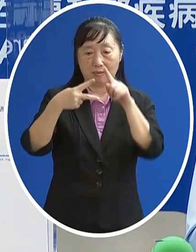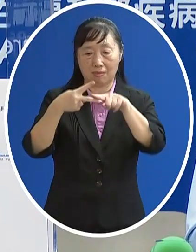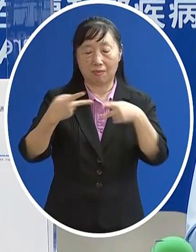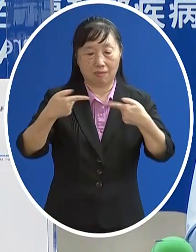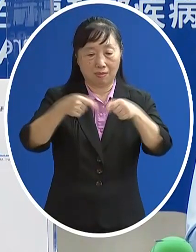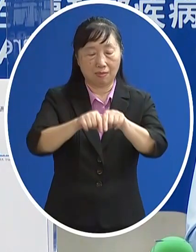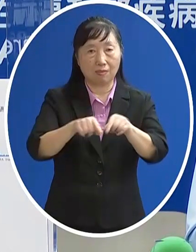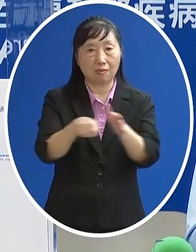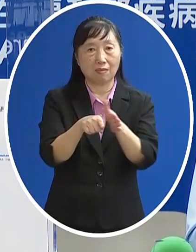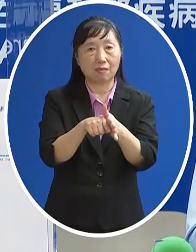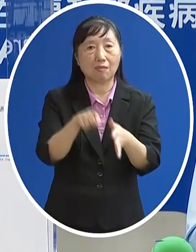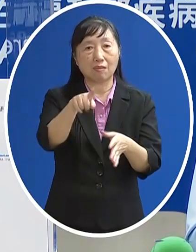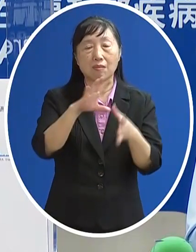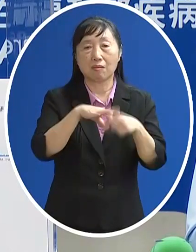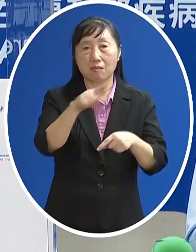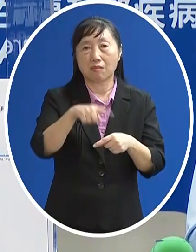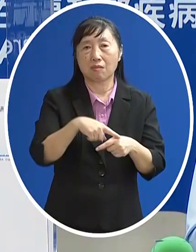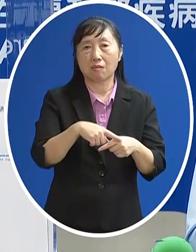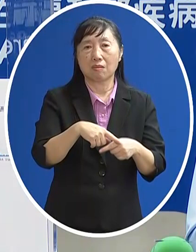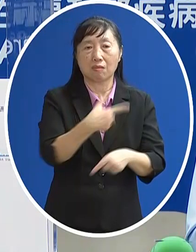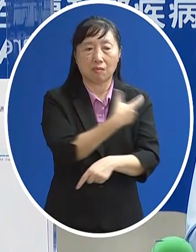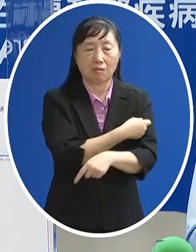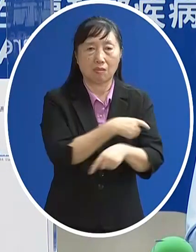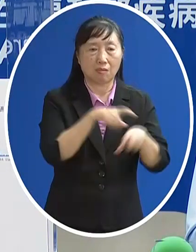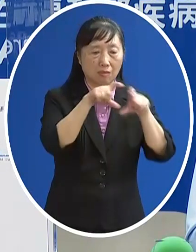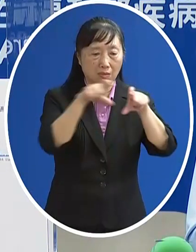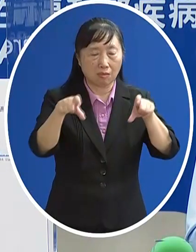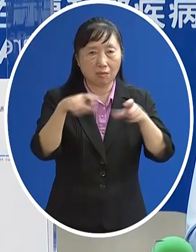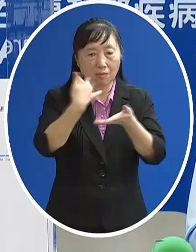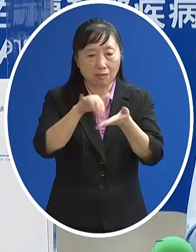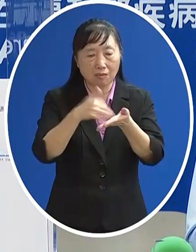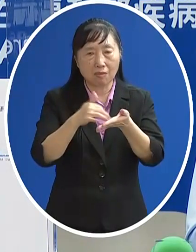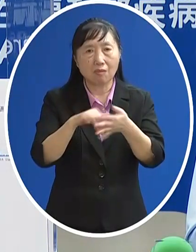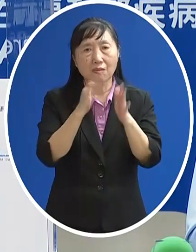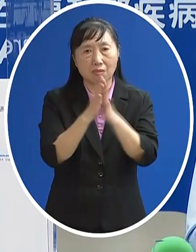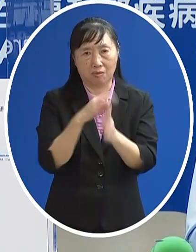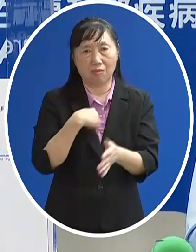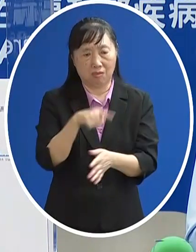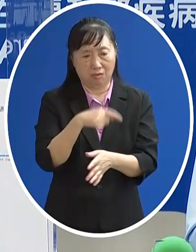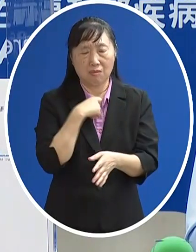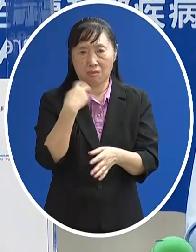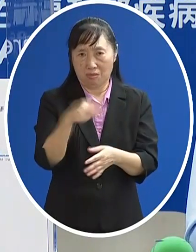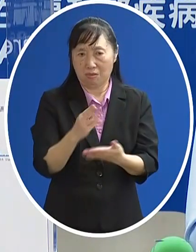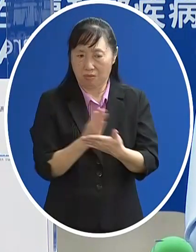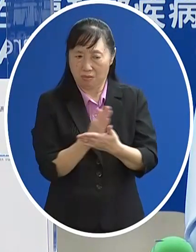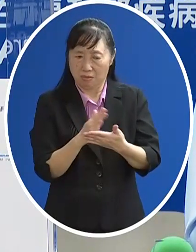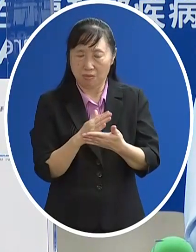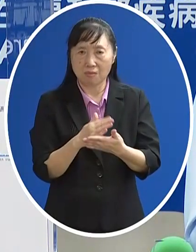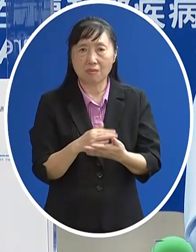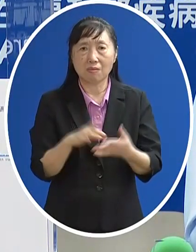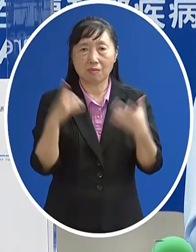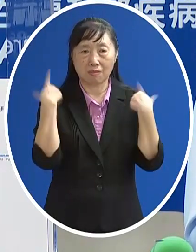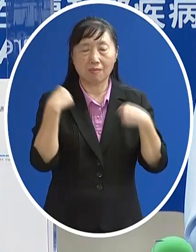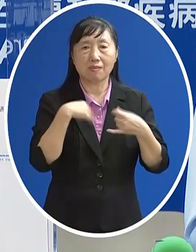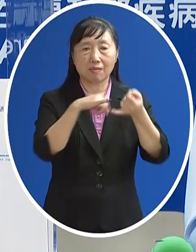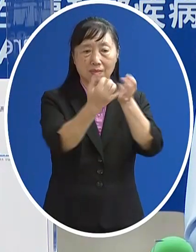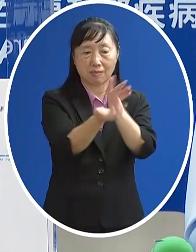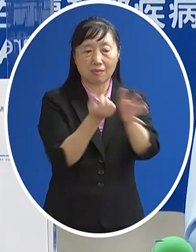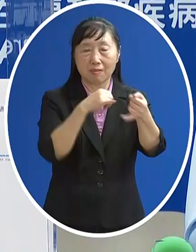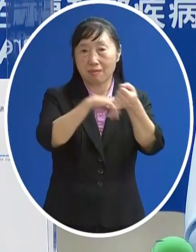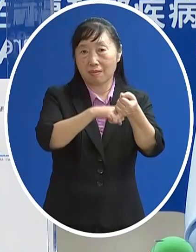在计算疫苗的数量等等的，它还有一些考验，那还有本来的一个登记的平台